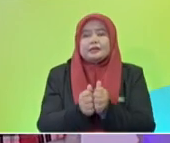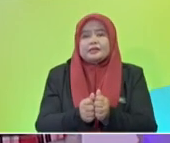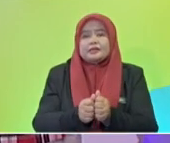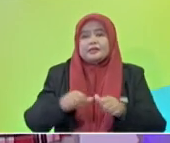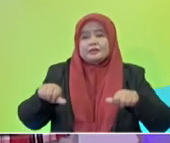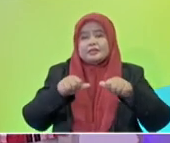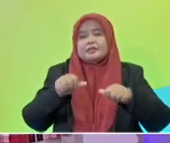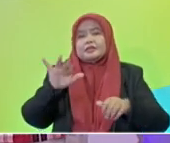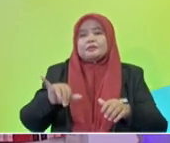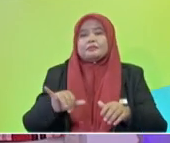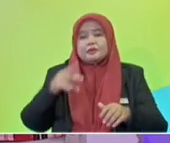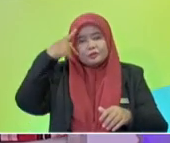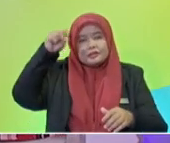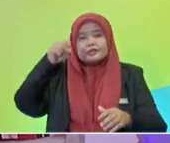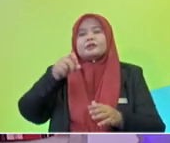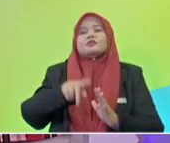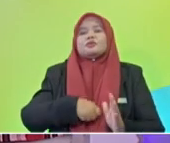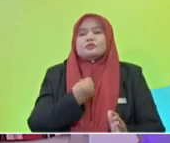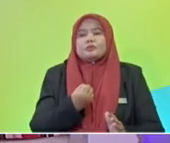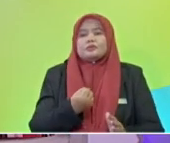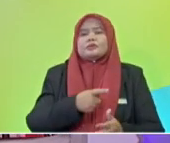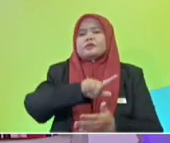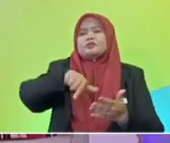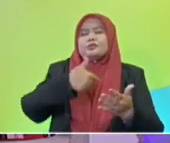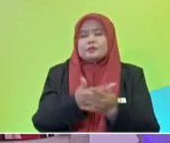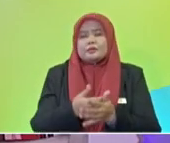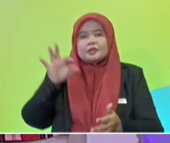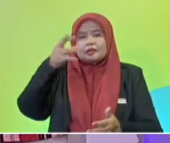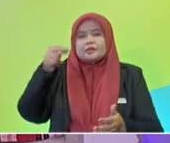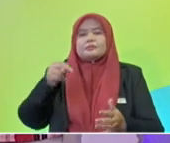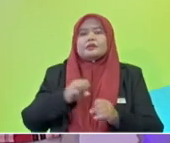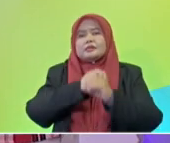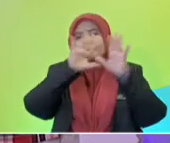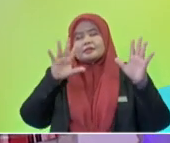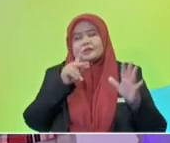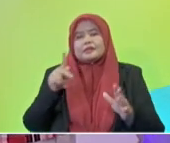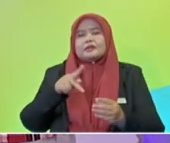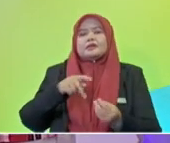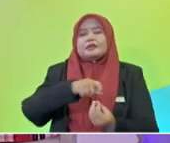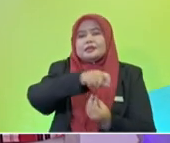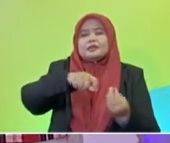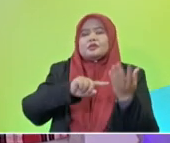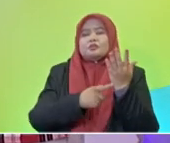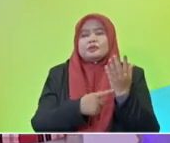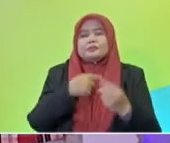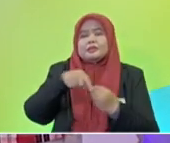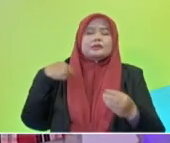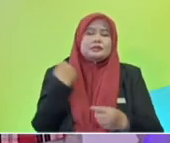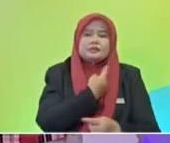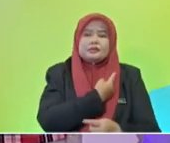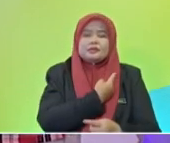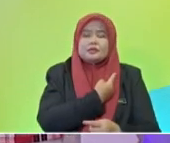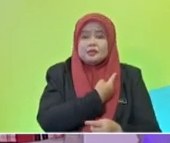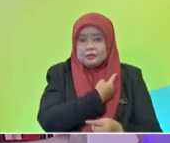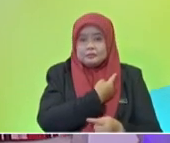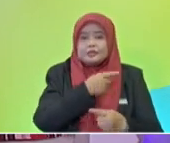keseronokan ha kalau kita lihat secara keseluruhan petikan ini menjelaskan tentang kitar semula di mana bila kita mengumpul